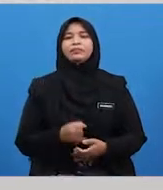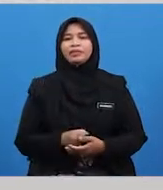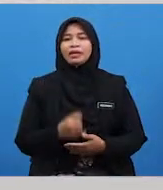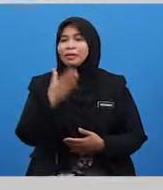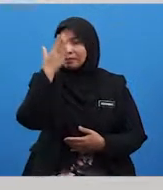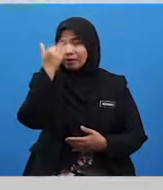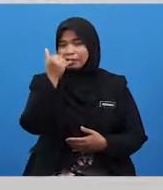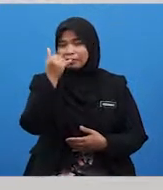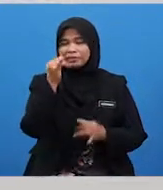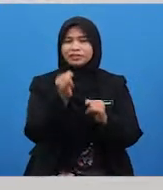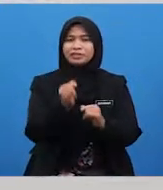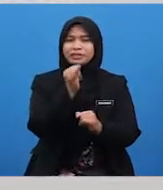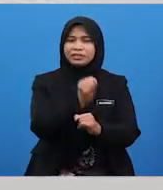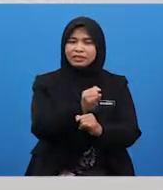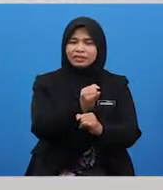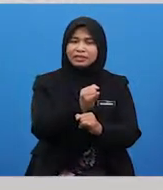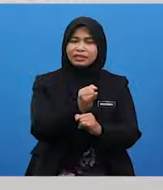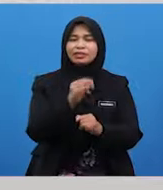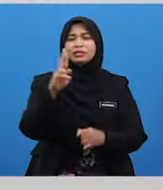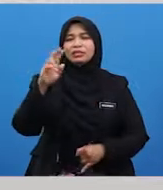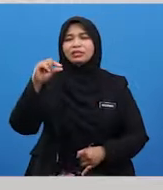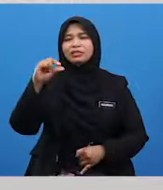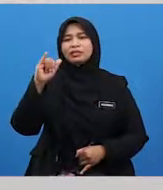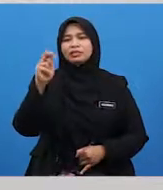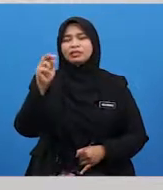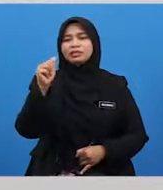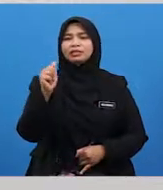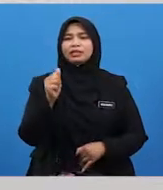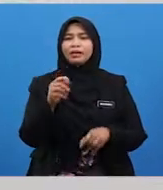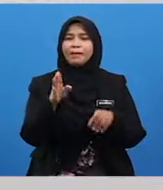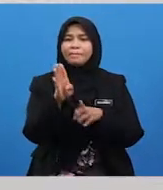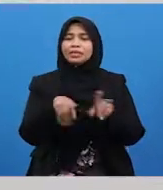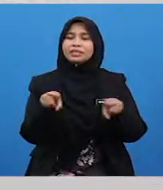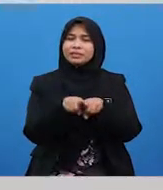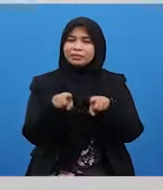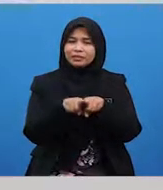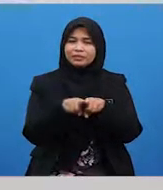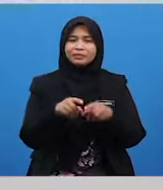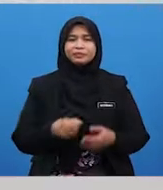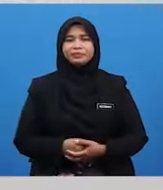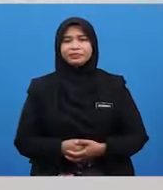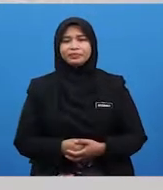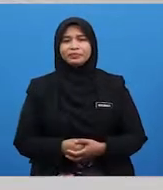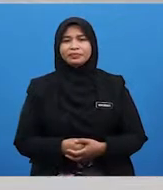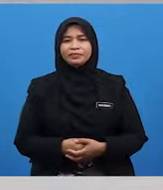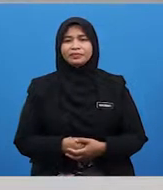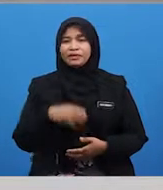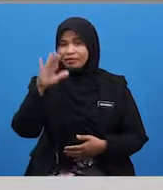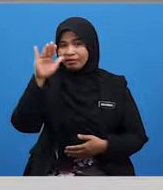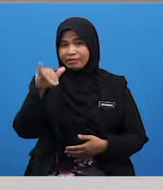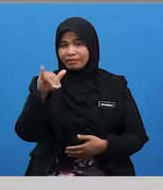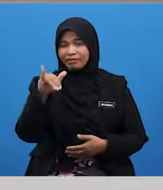mengapakah jiran-jiran Regina turut serta dan meraikan majlis tersebut dengan meriah? Ya,